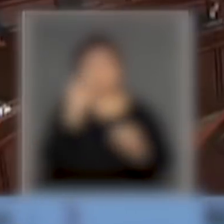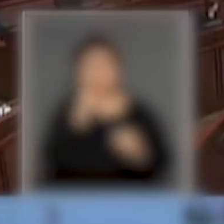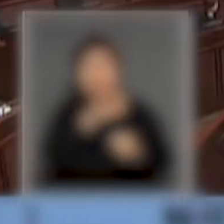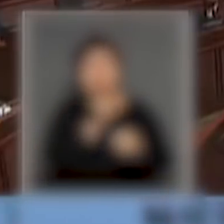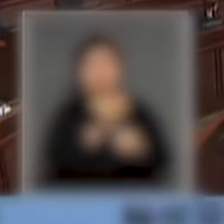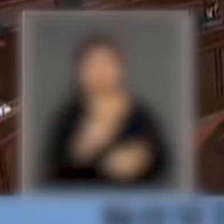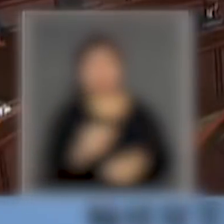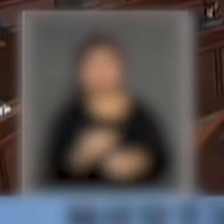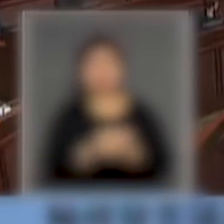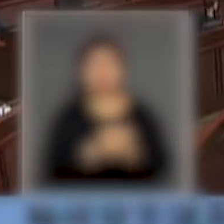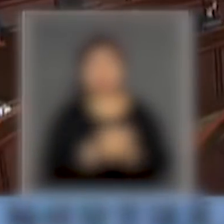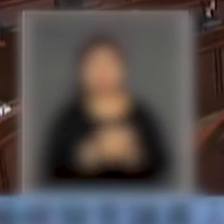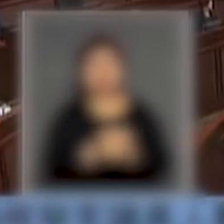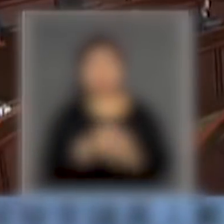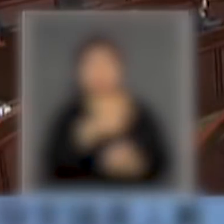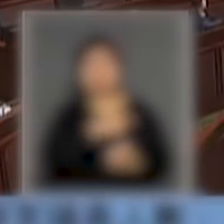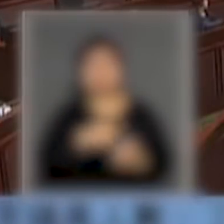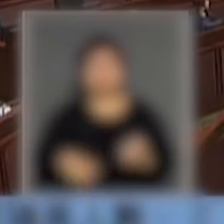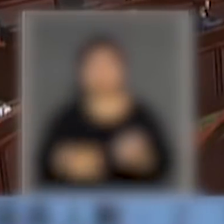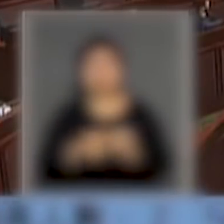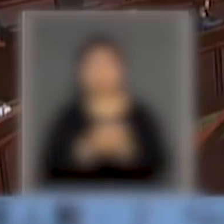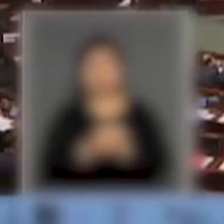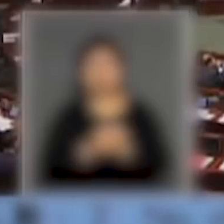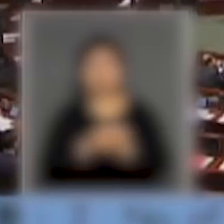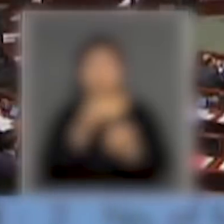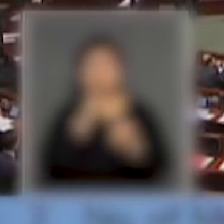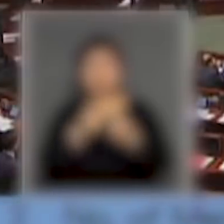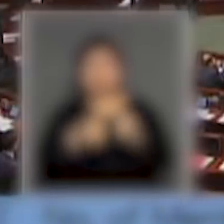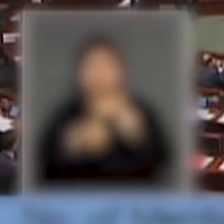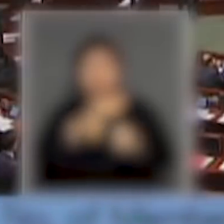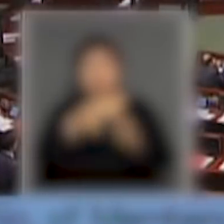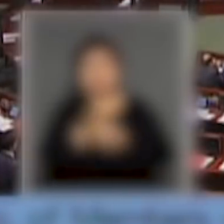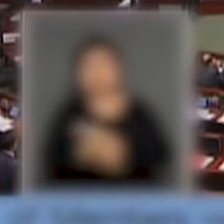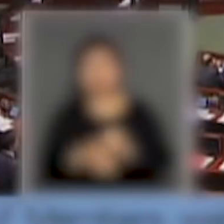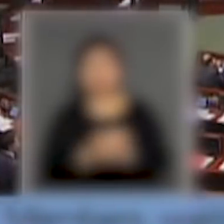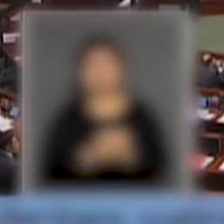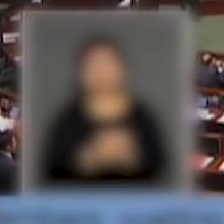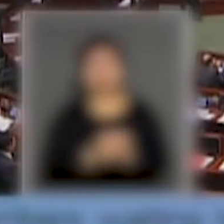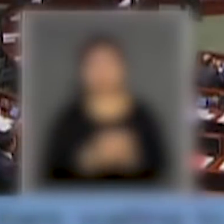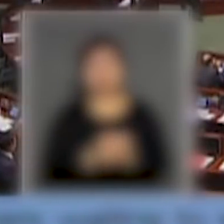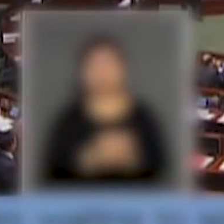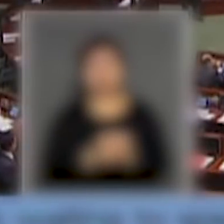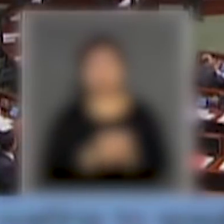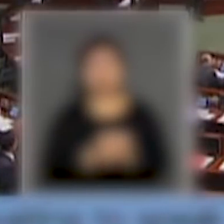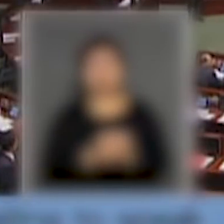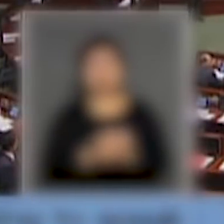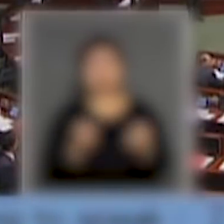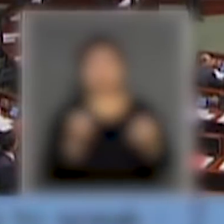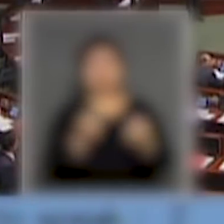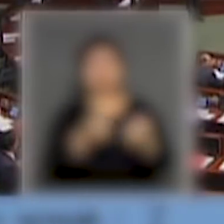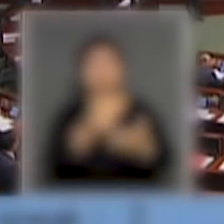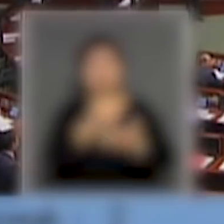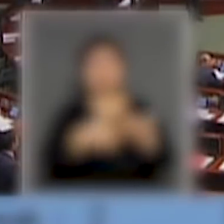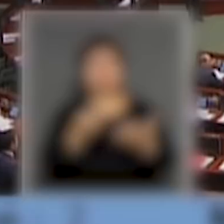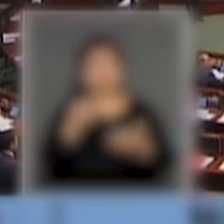钱搣开每一毫子都有血有泪噶嘛，俾佢哋两个唔该都冇声，就夹埋拎走咗80几万，